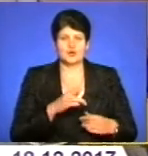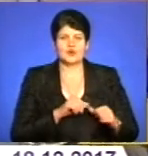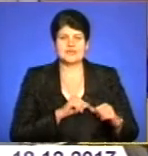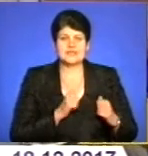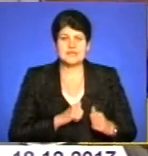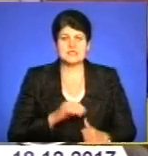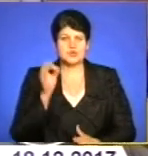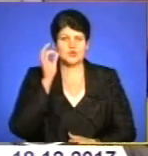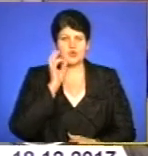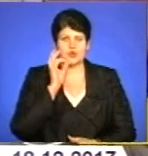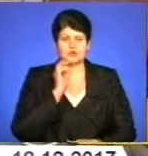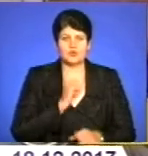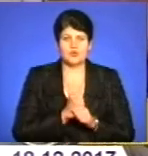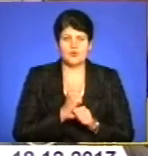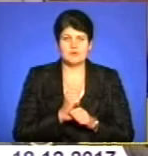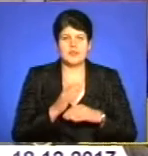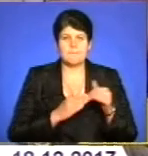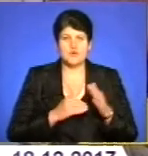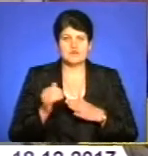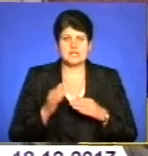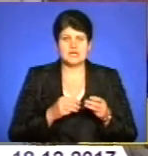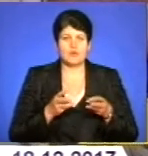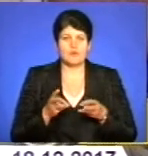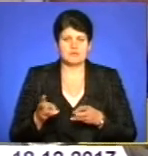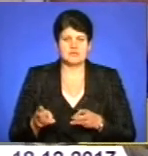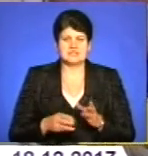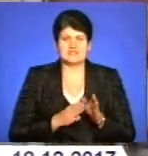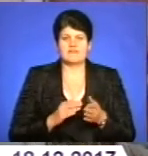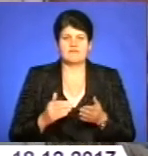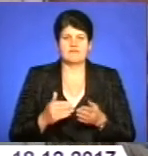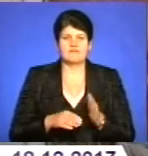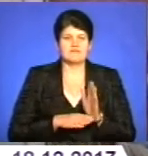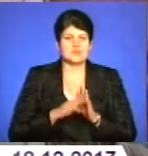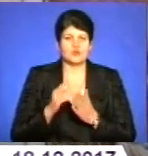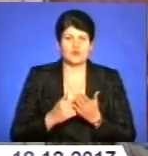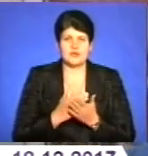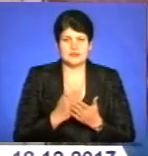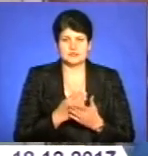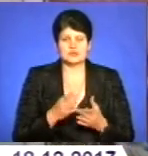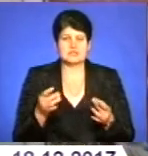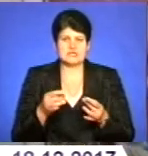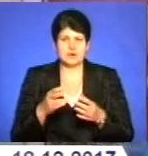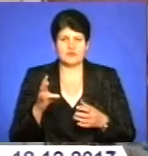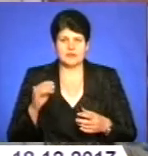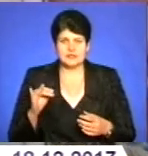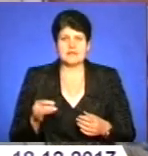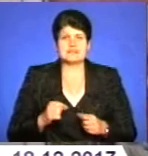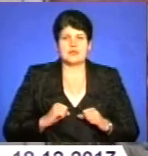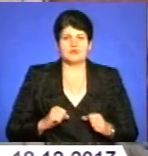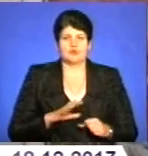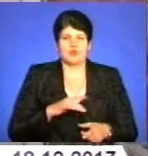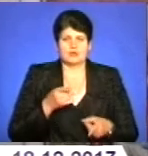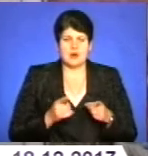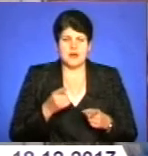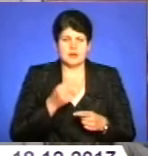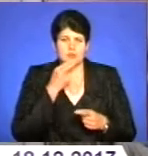солодким. Виготовляю на професійному обладнанні з високоякісної сировини. Максимально стараюся, щоб то було з натуральних продуктів,